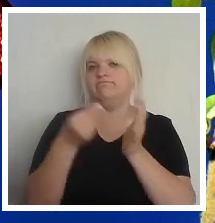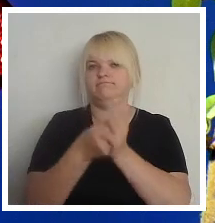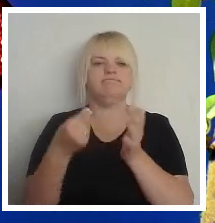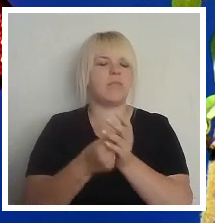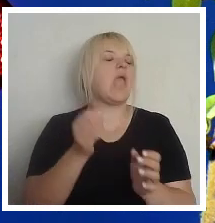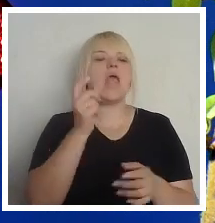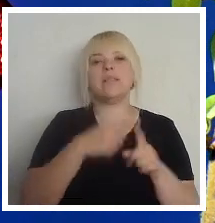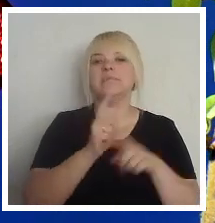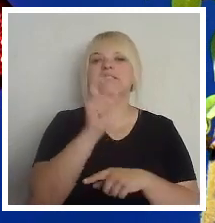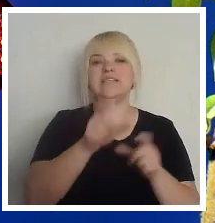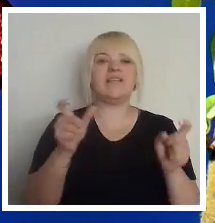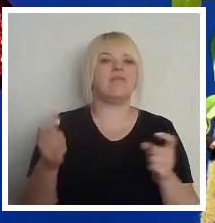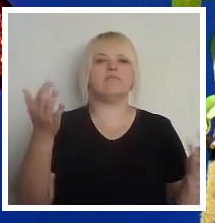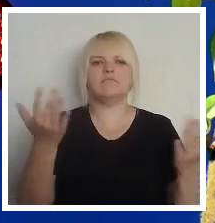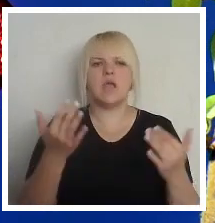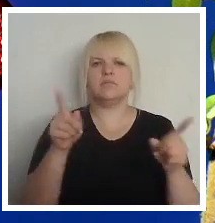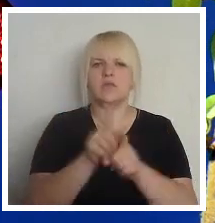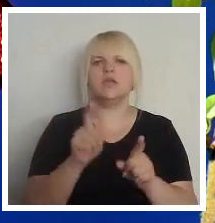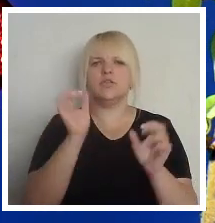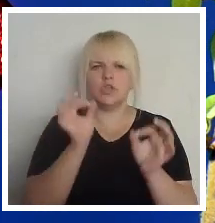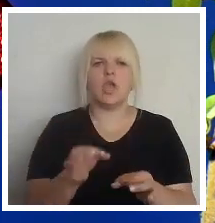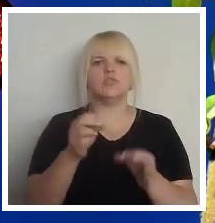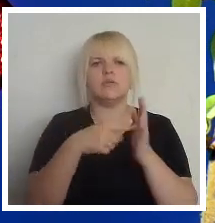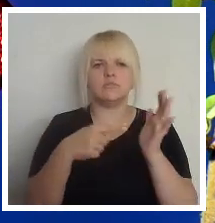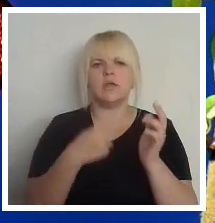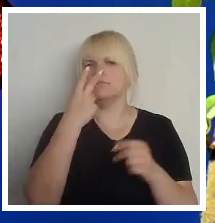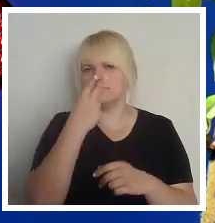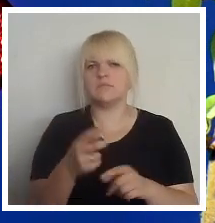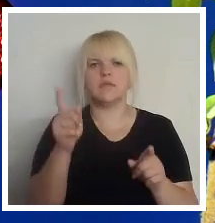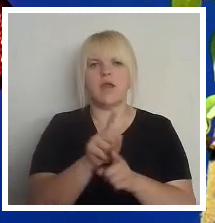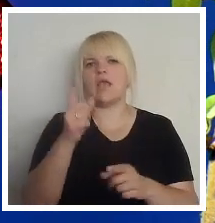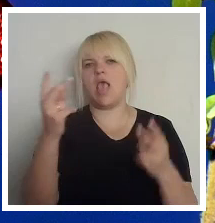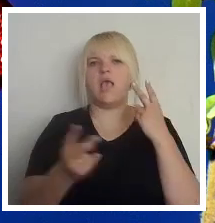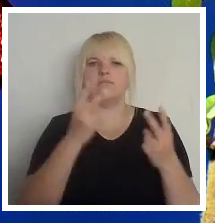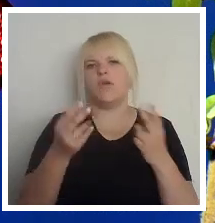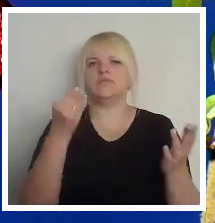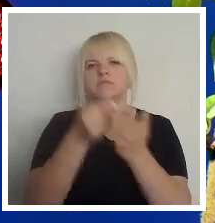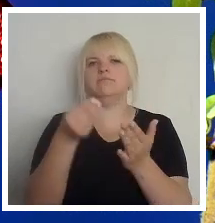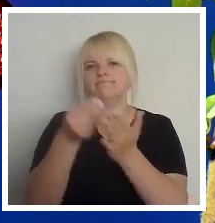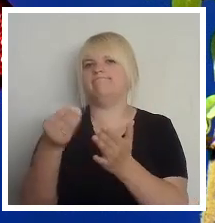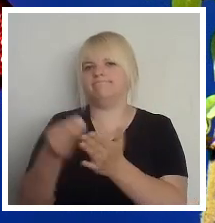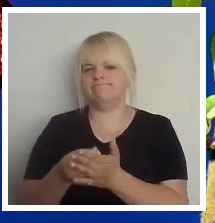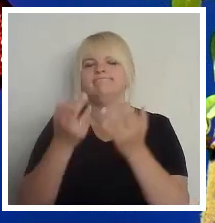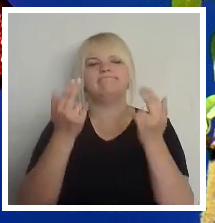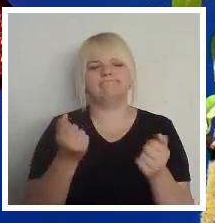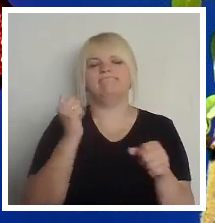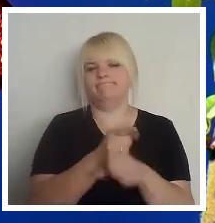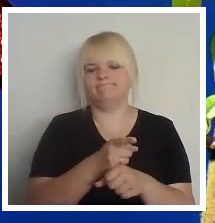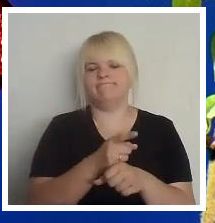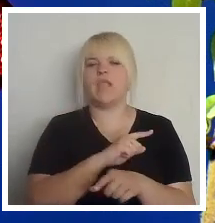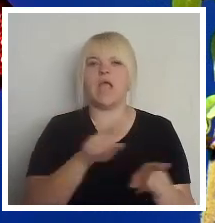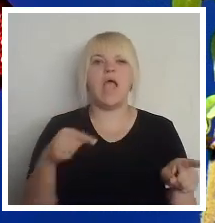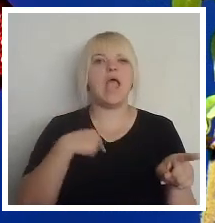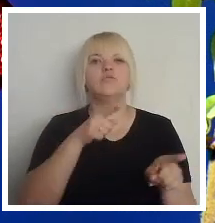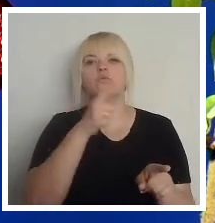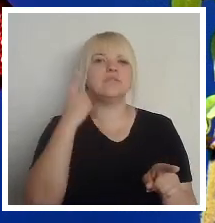un viņi tiešām, tas, ko mēs arī pēc datiem redzam, viņi pērk emocijas. Nu, es to